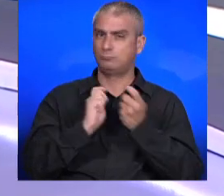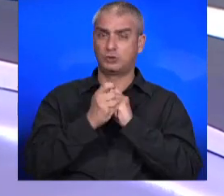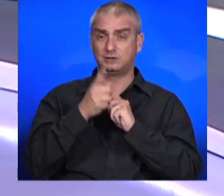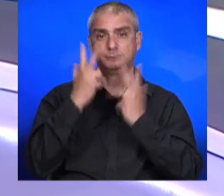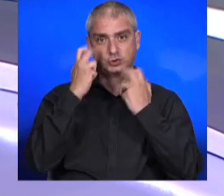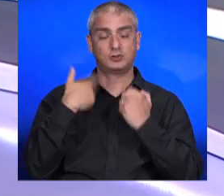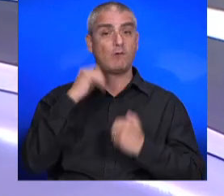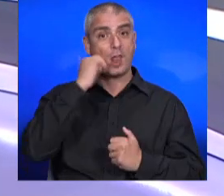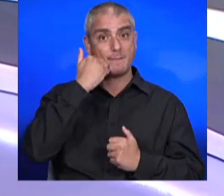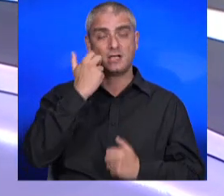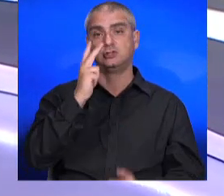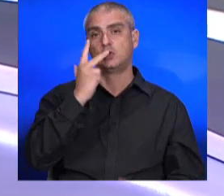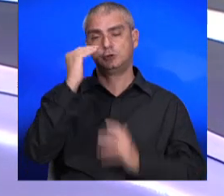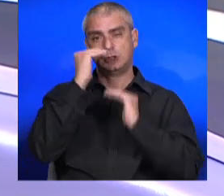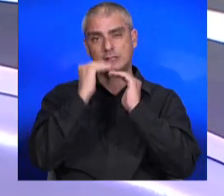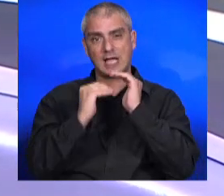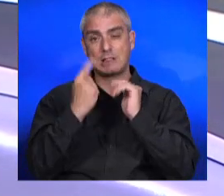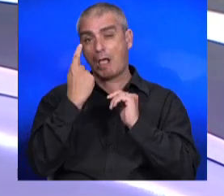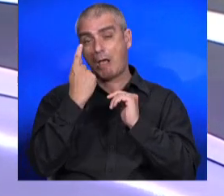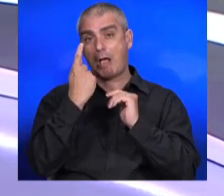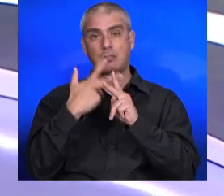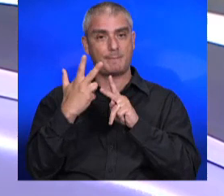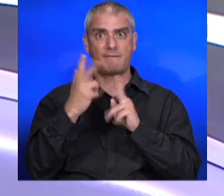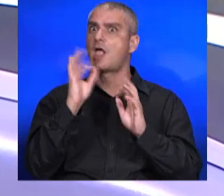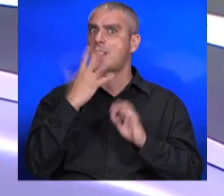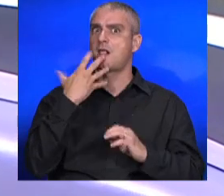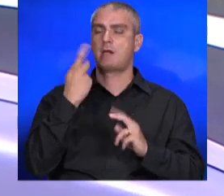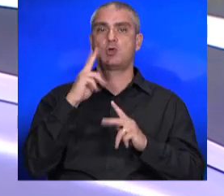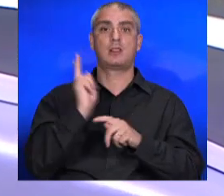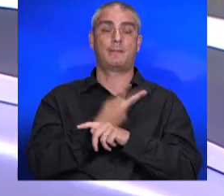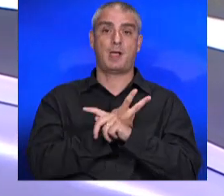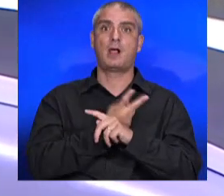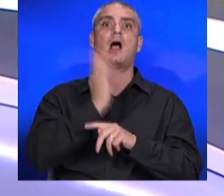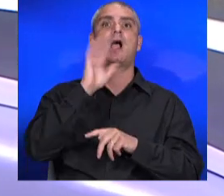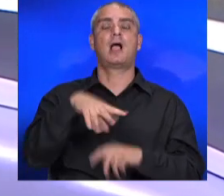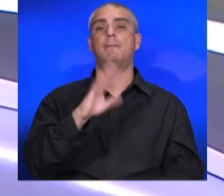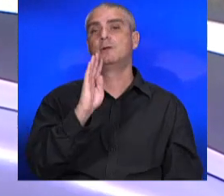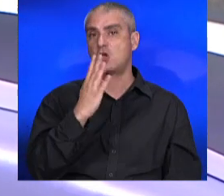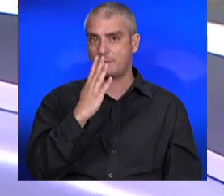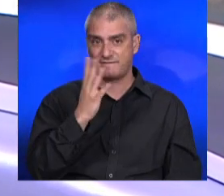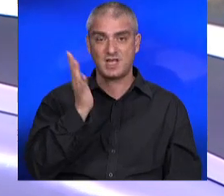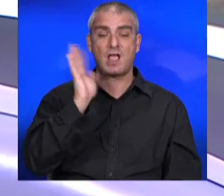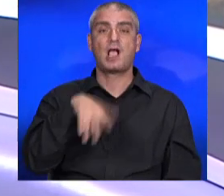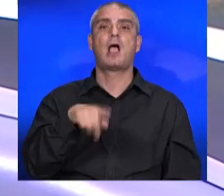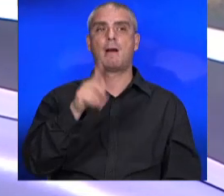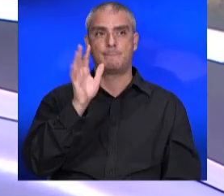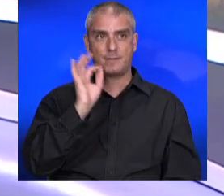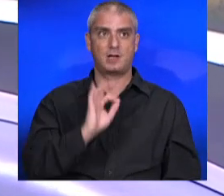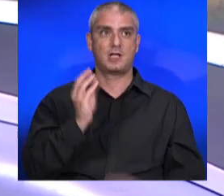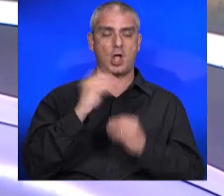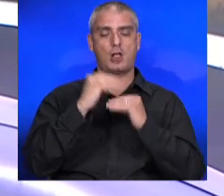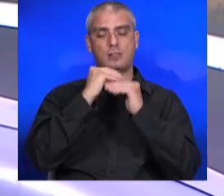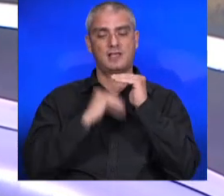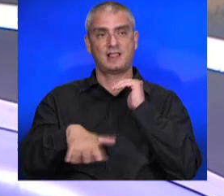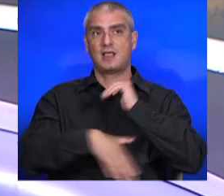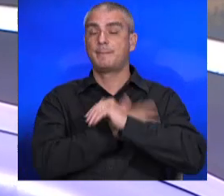ירידה של מעלה אחת בלבד, עדיין חם מהרגיל. גם ביום רביעי, גם אז שתהיה עוד ירידה בטמפרטורות, עדיין חם